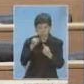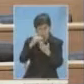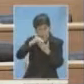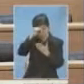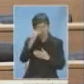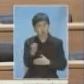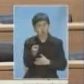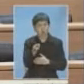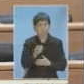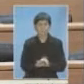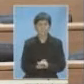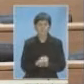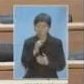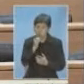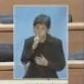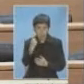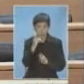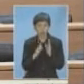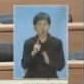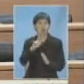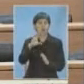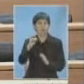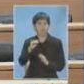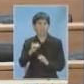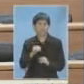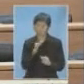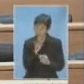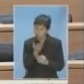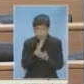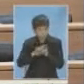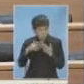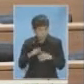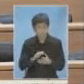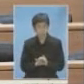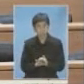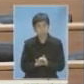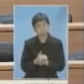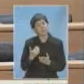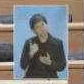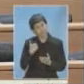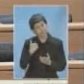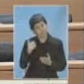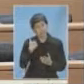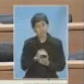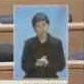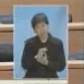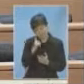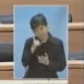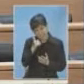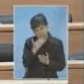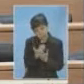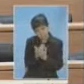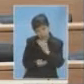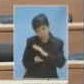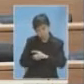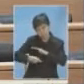ศึกษาต่ำไปจะสอบใหม่อีก150ขอกรอเรียบร้อยแล้วมันมีข้อครหาครับว่าอาจมีการเรียกเงิน